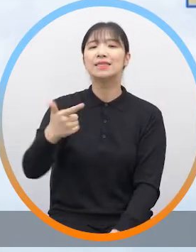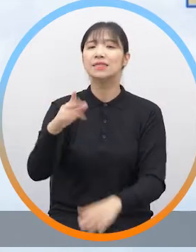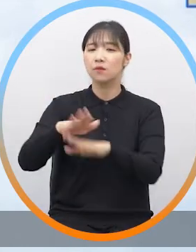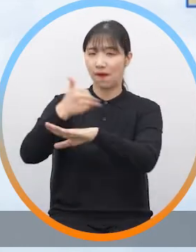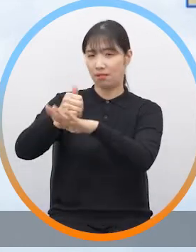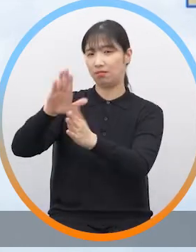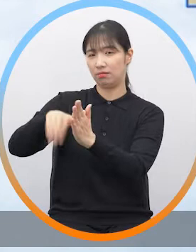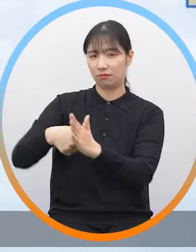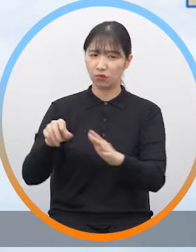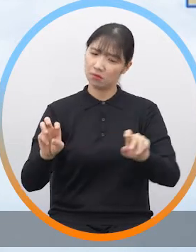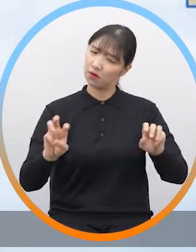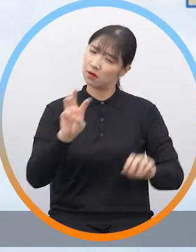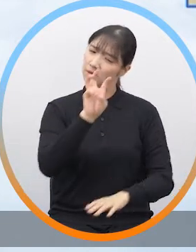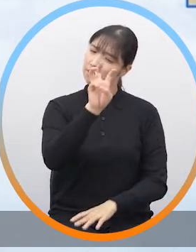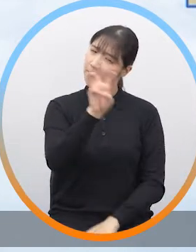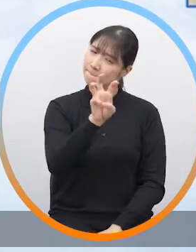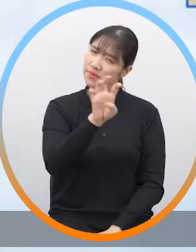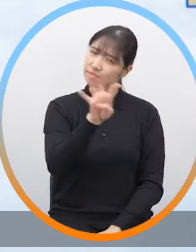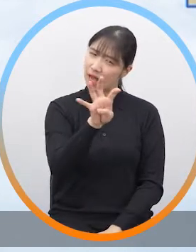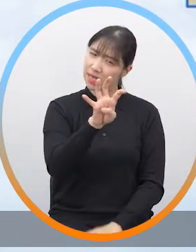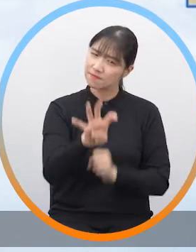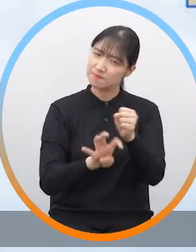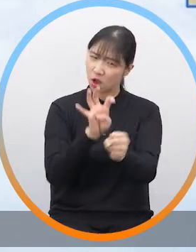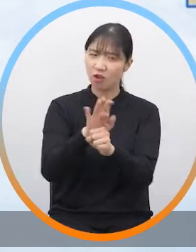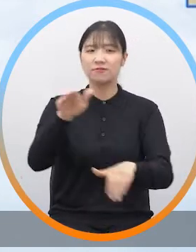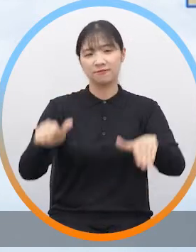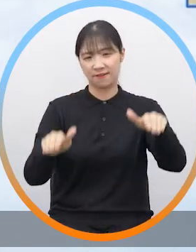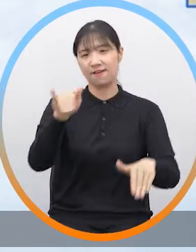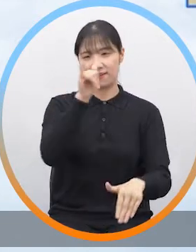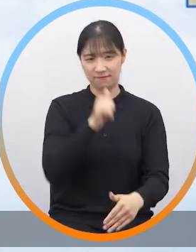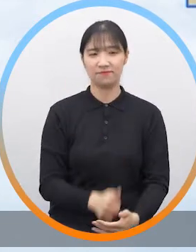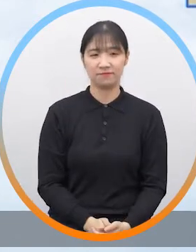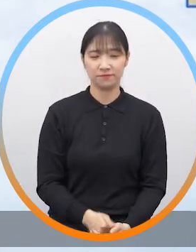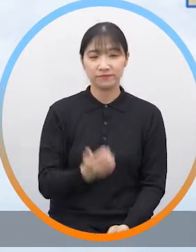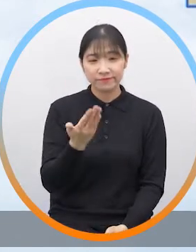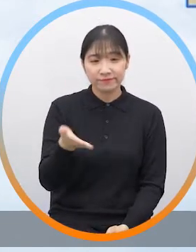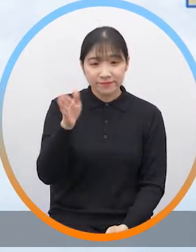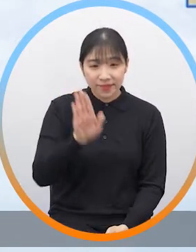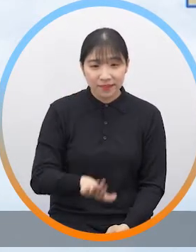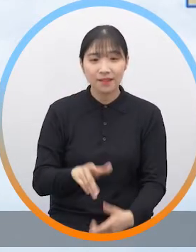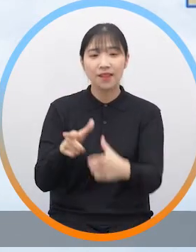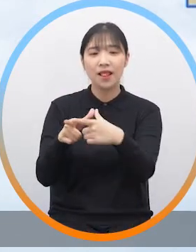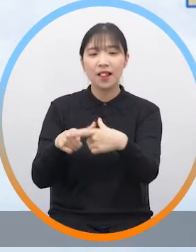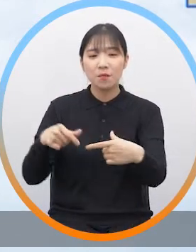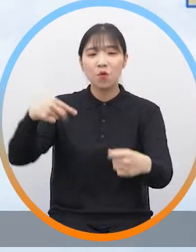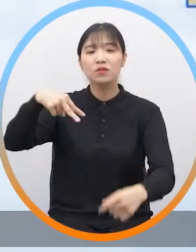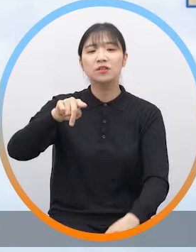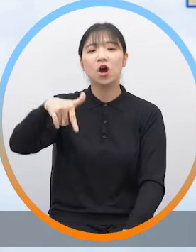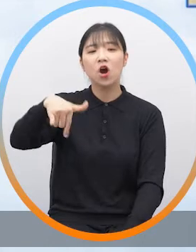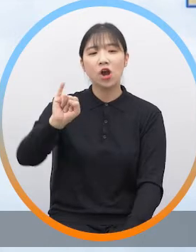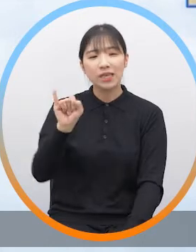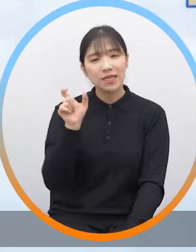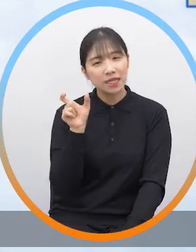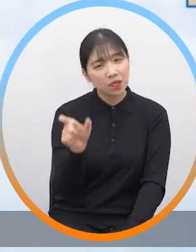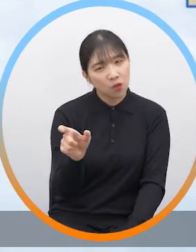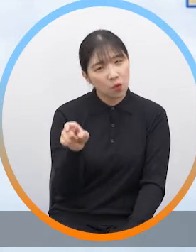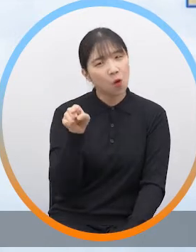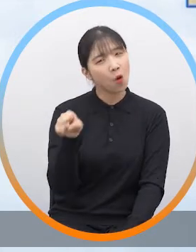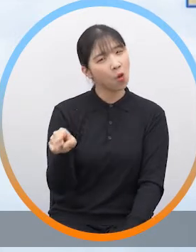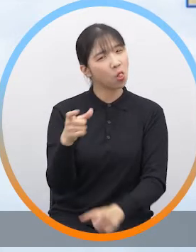40년 차이가 나고 있습니다. 그런데 일본 서기에 기록된